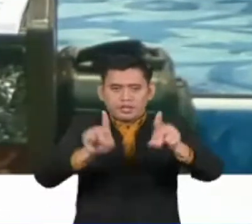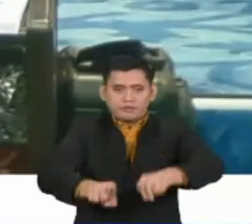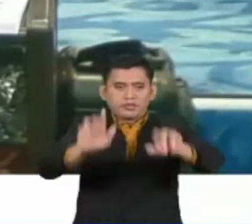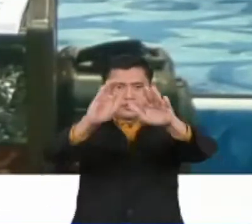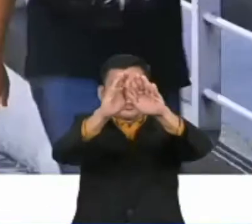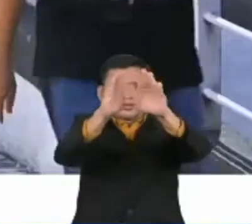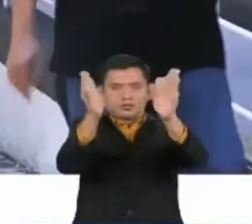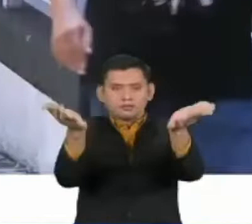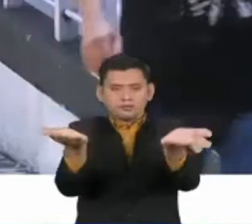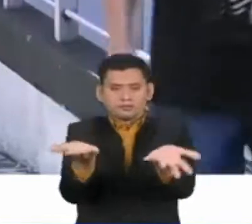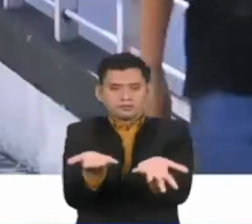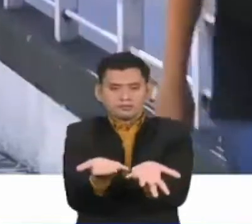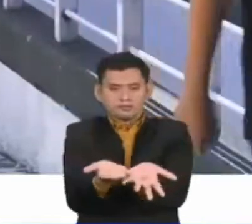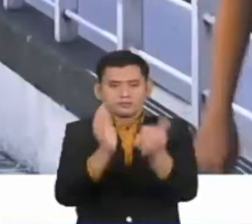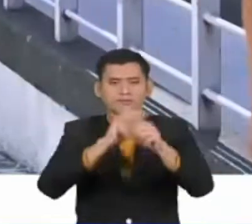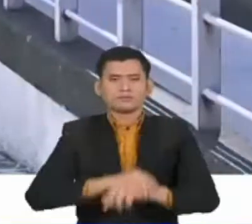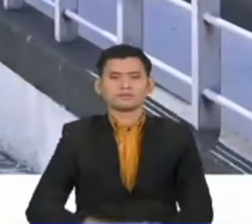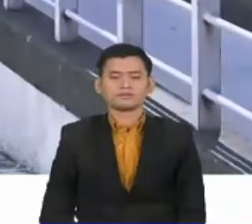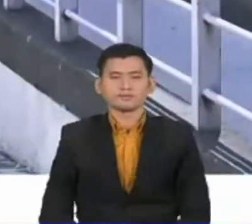dunia.